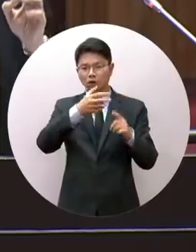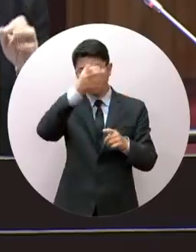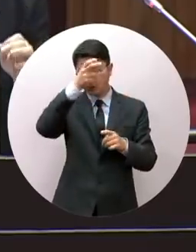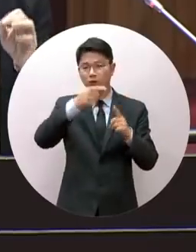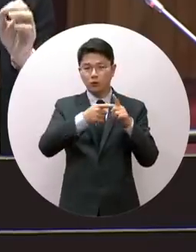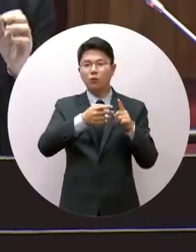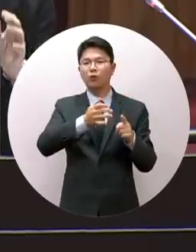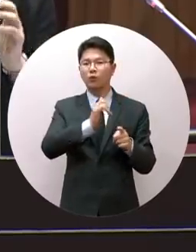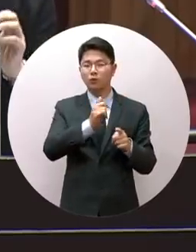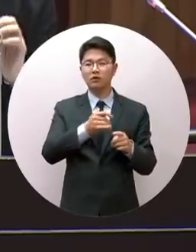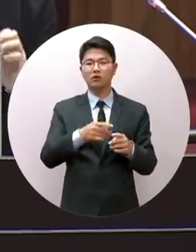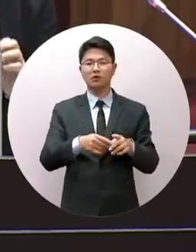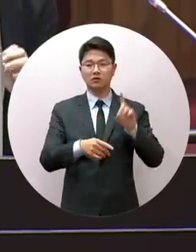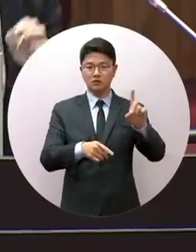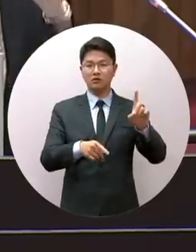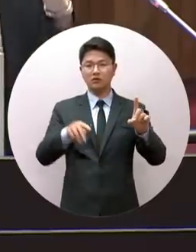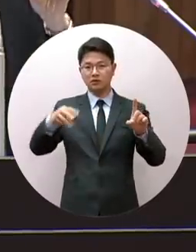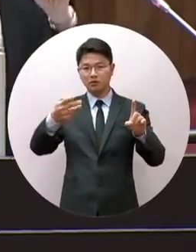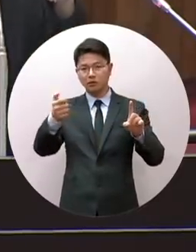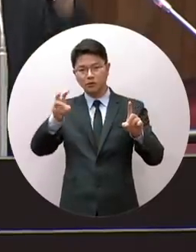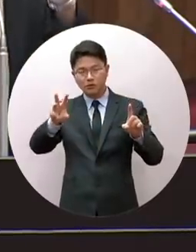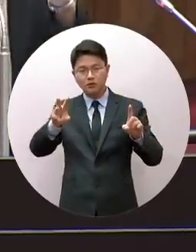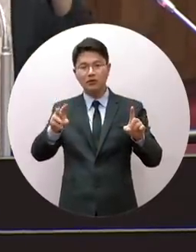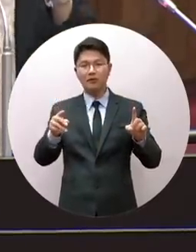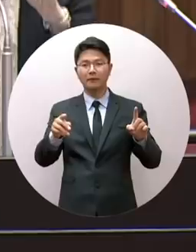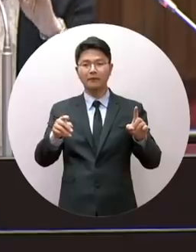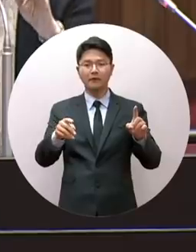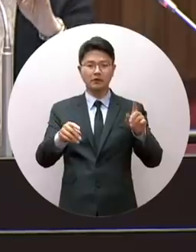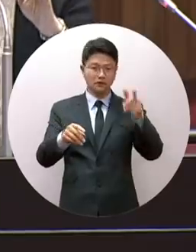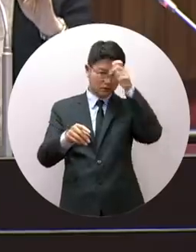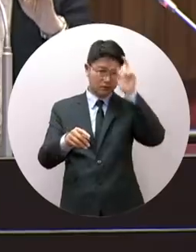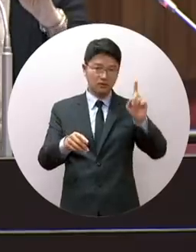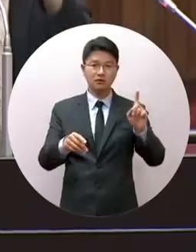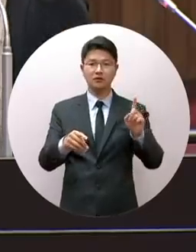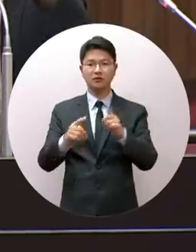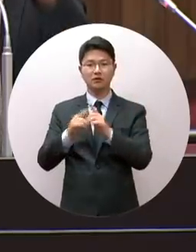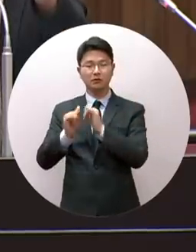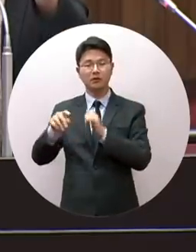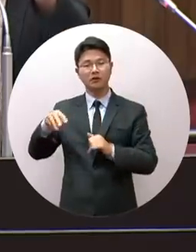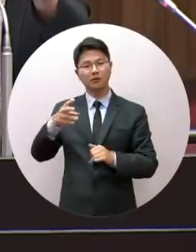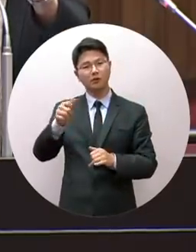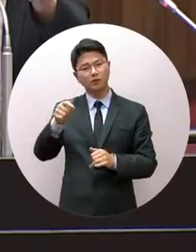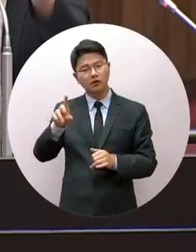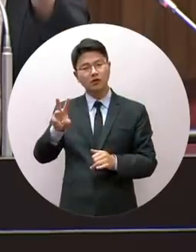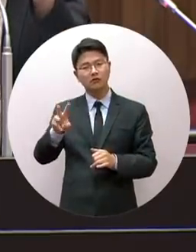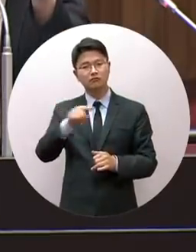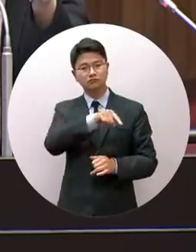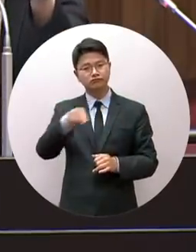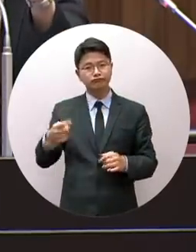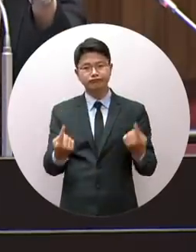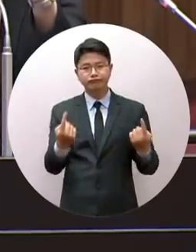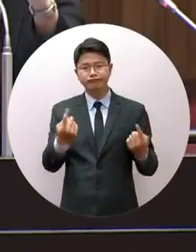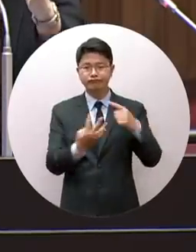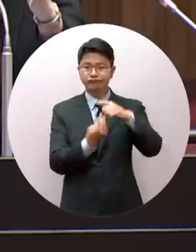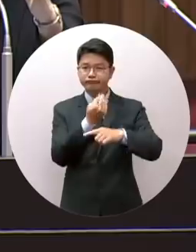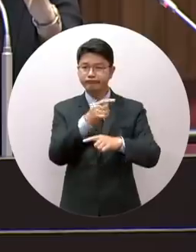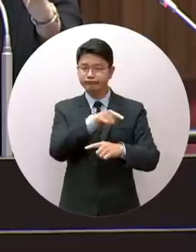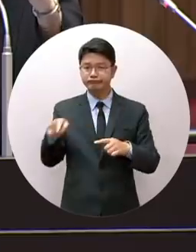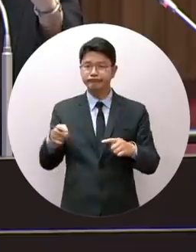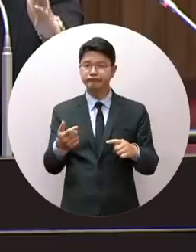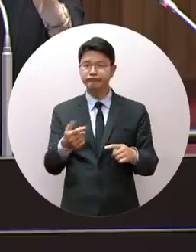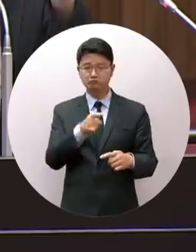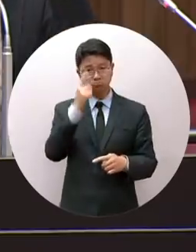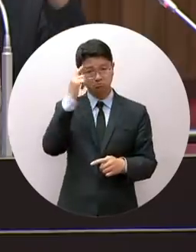北市的1:353是真的是一个好的比例吗？哦，我觉得，因为这是需要专业的判